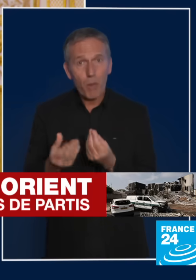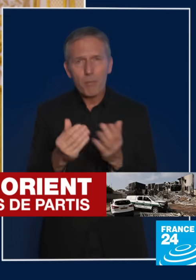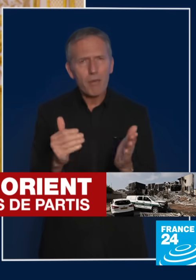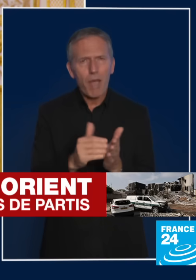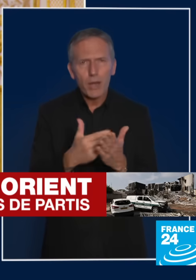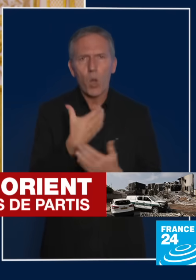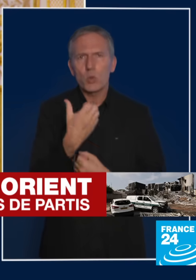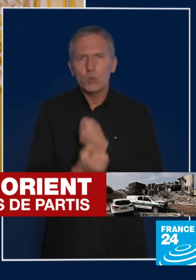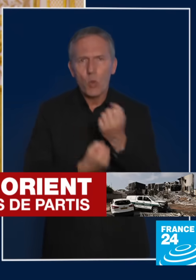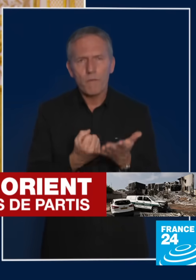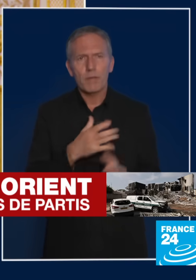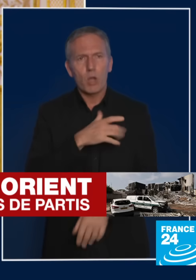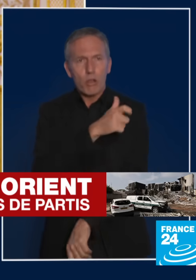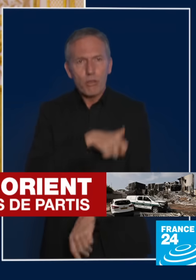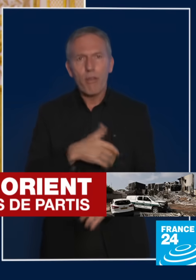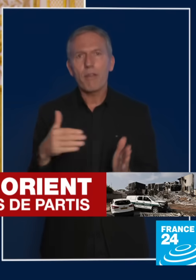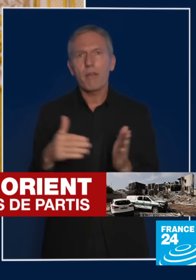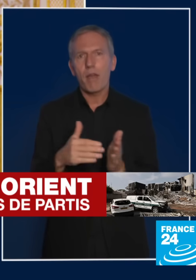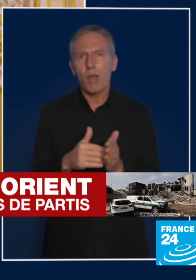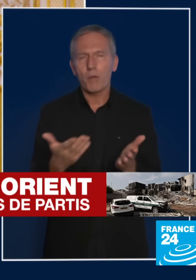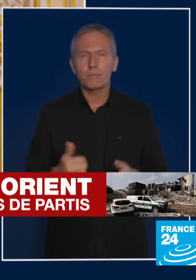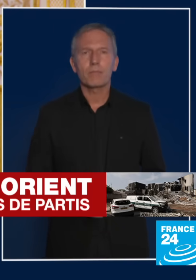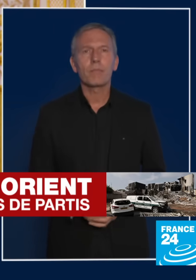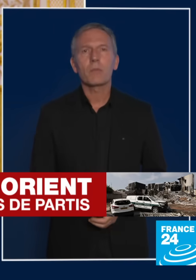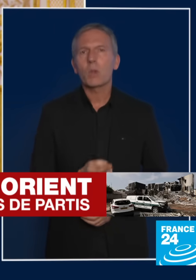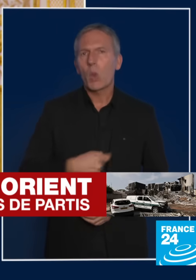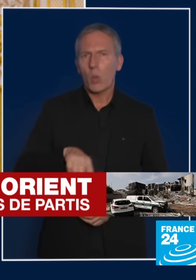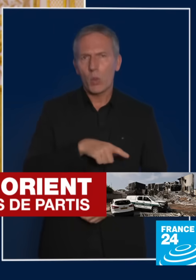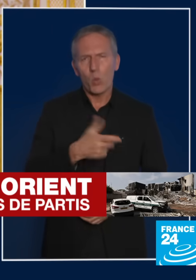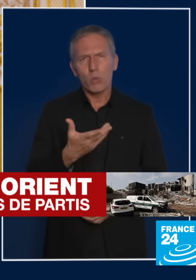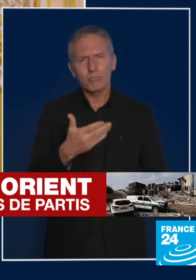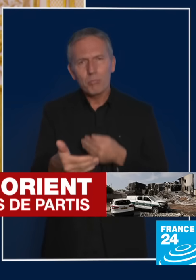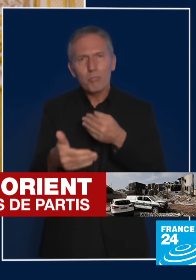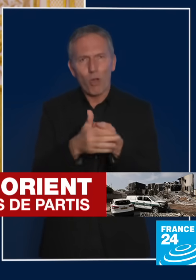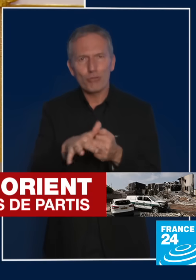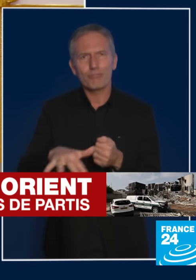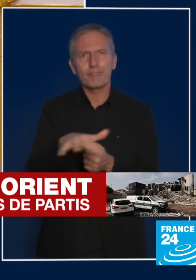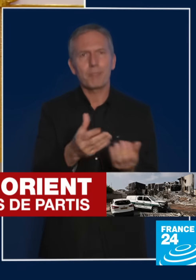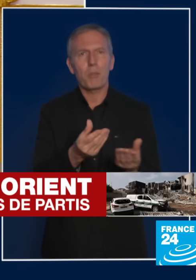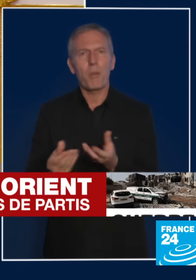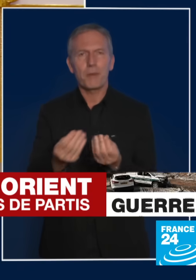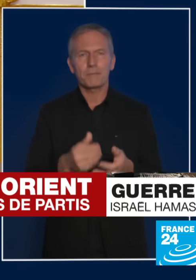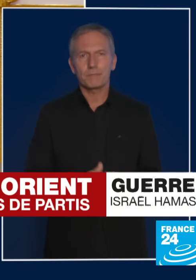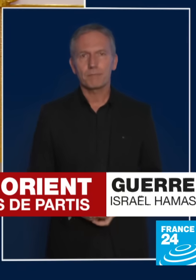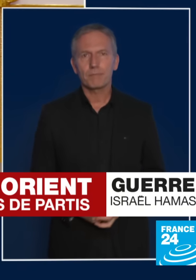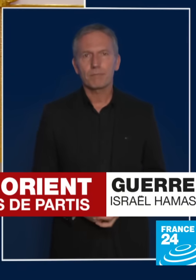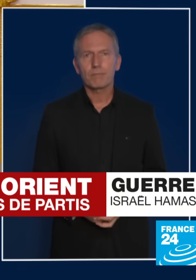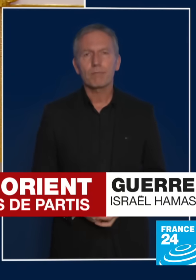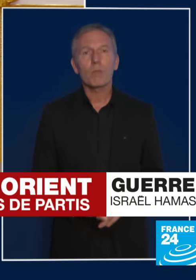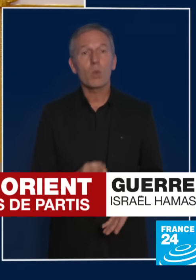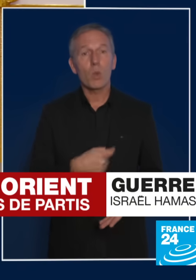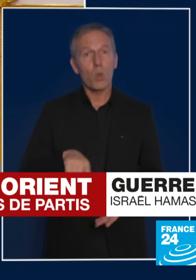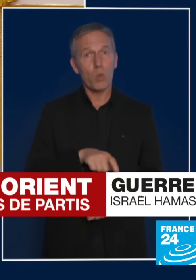l'épreuve et le deuil que nous nous tenons à ses côtés nous